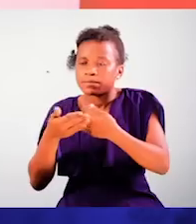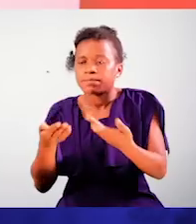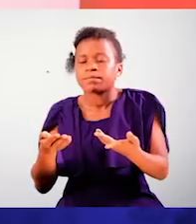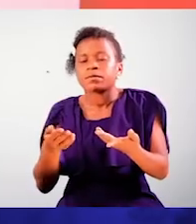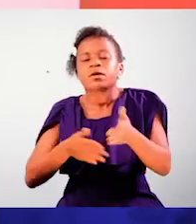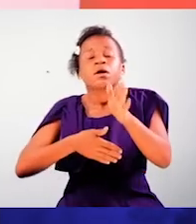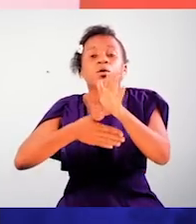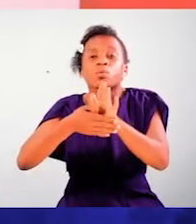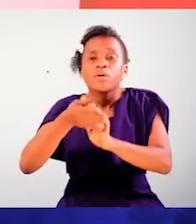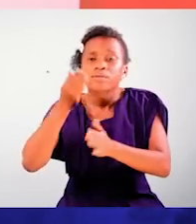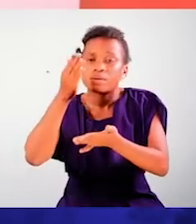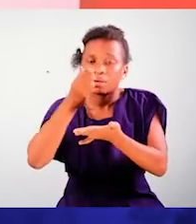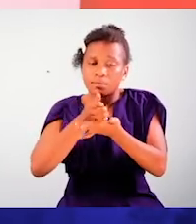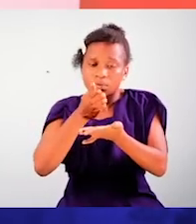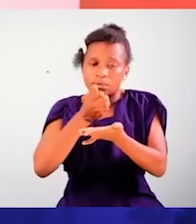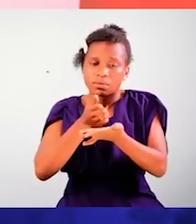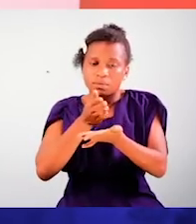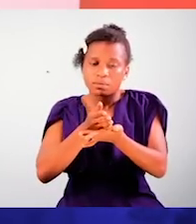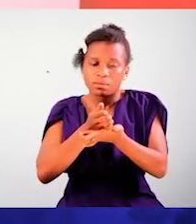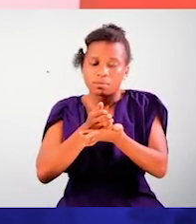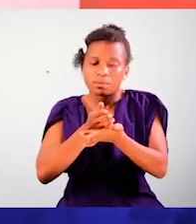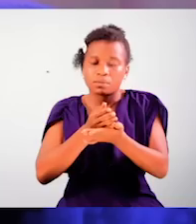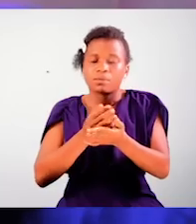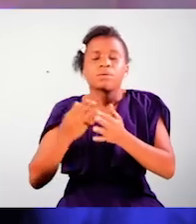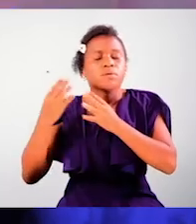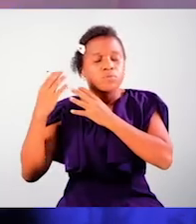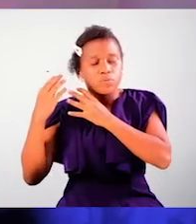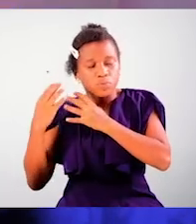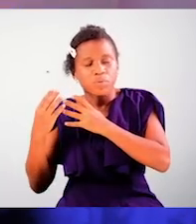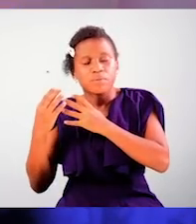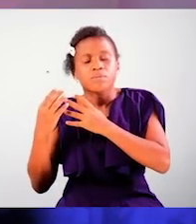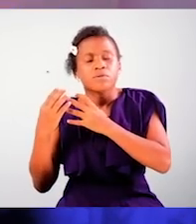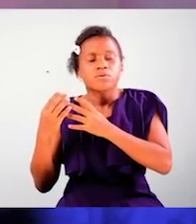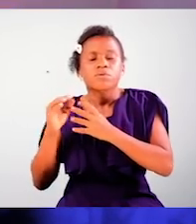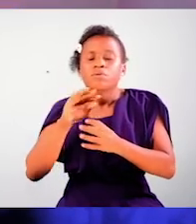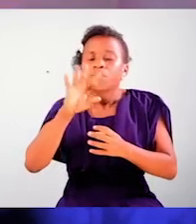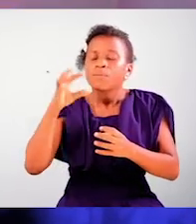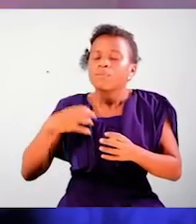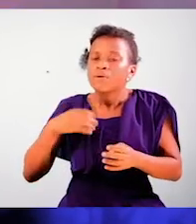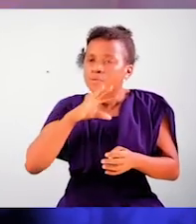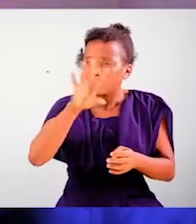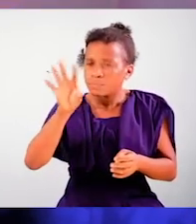zao zimetokea wizi. Mawaziri, makatibu wakuu wapishe.